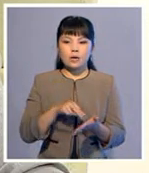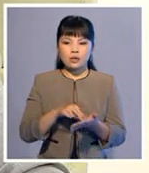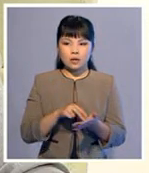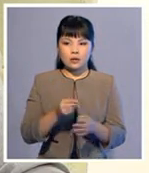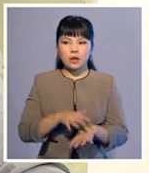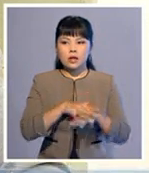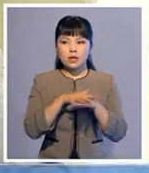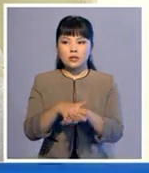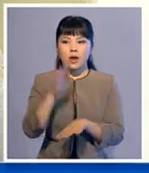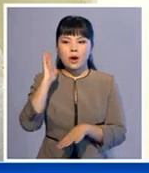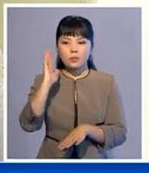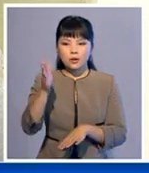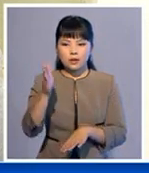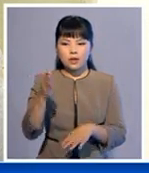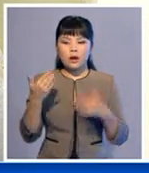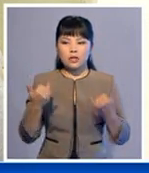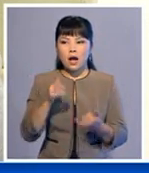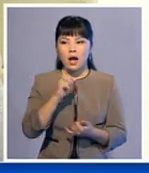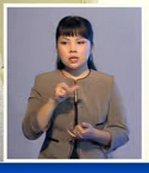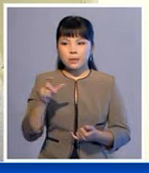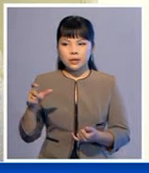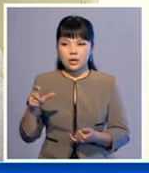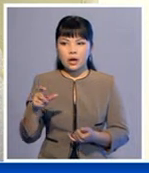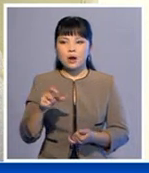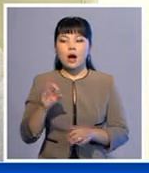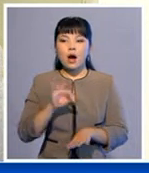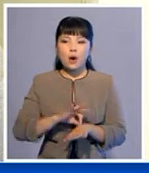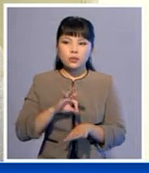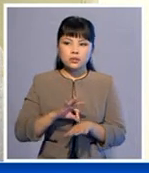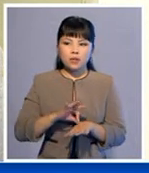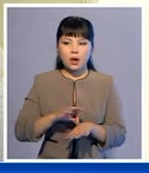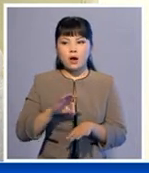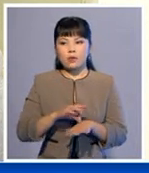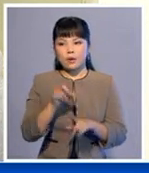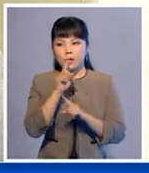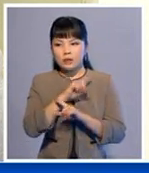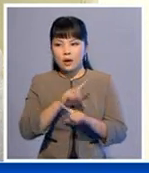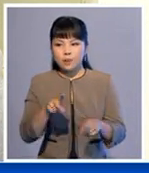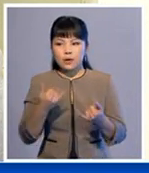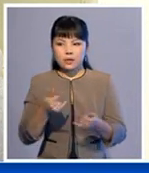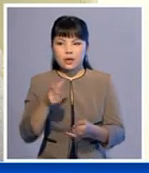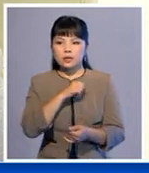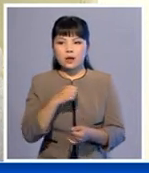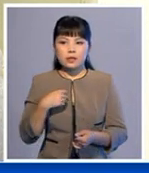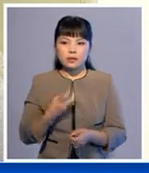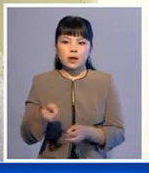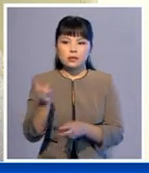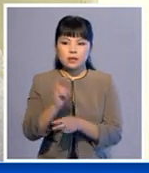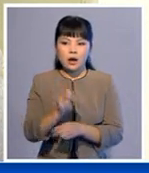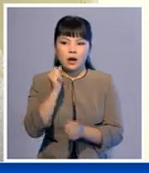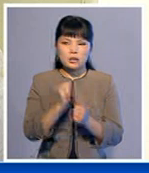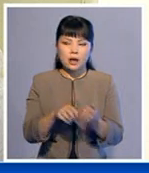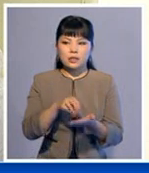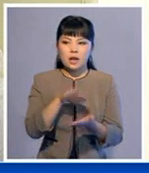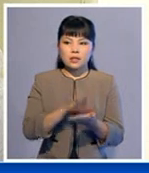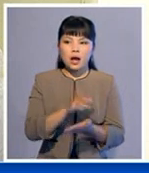бөлінетін болады. Ол азамат ауырсын, ауырмасын, ол емханаға барсын, бармасын, әрбір